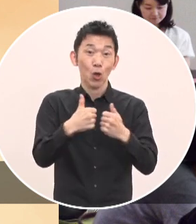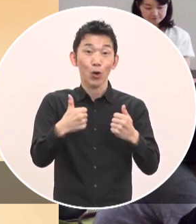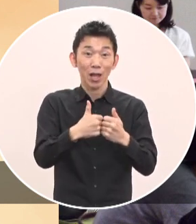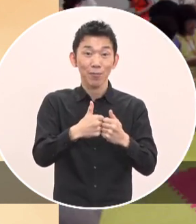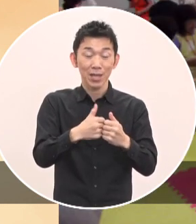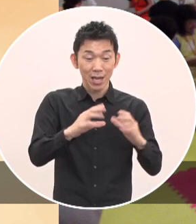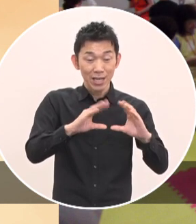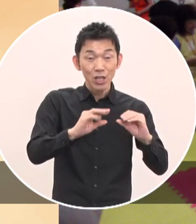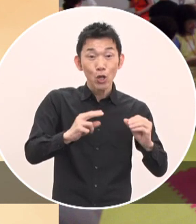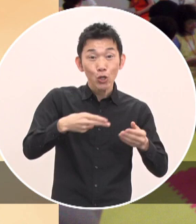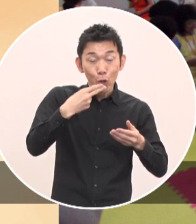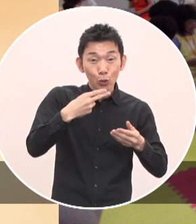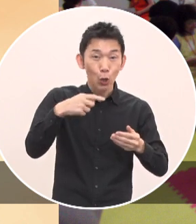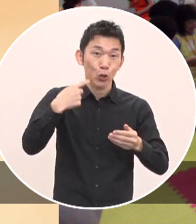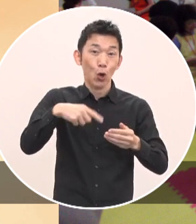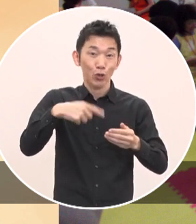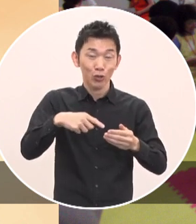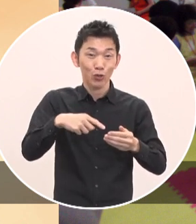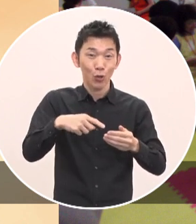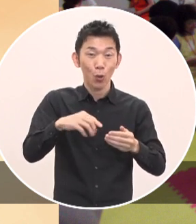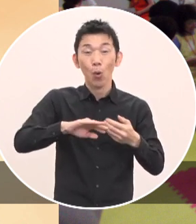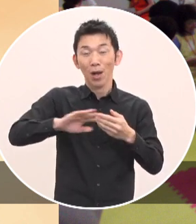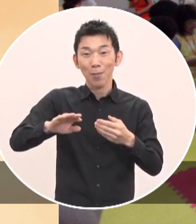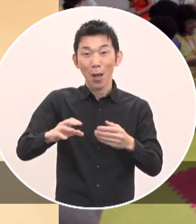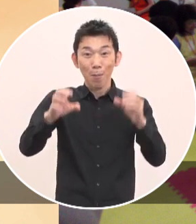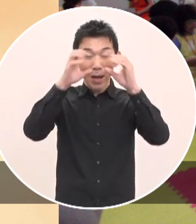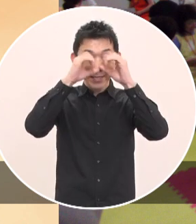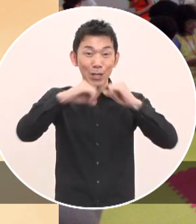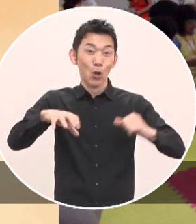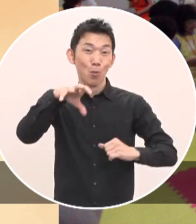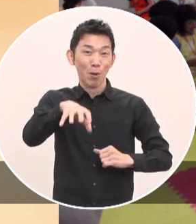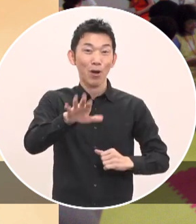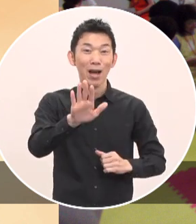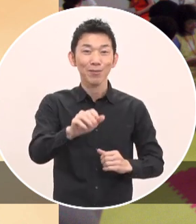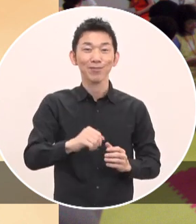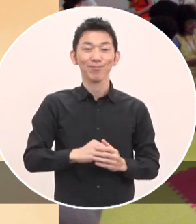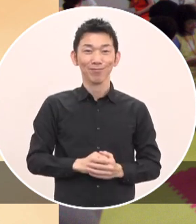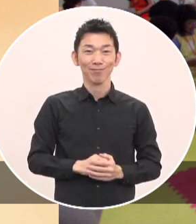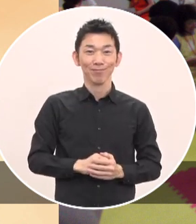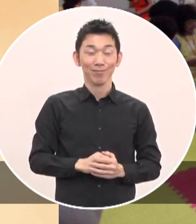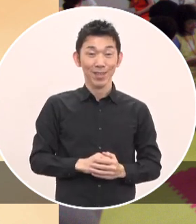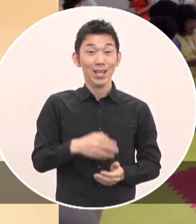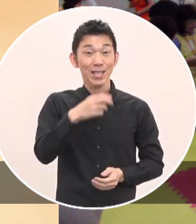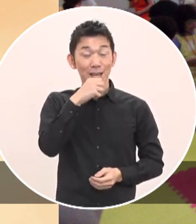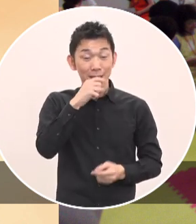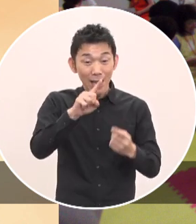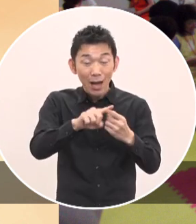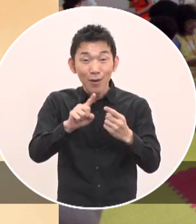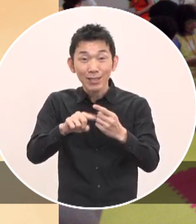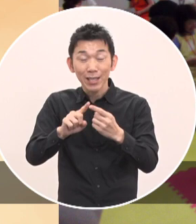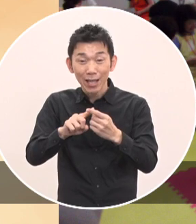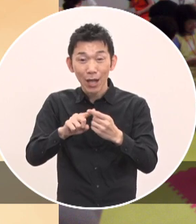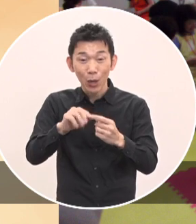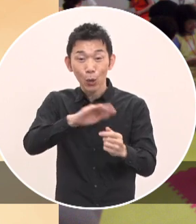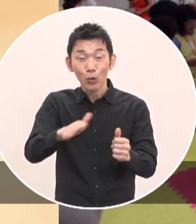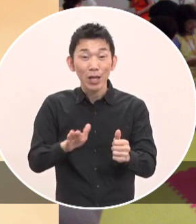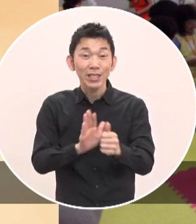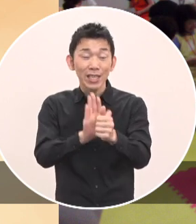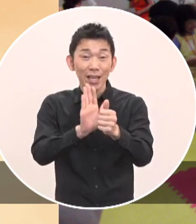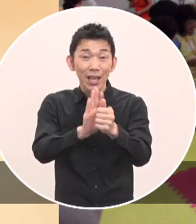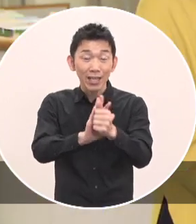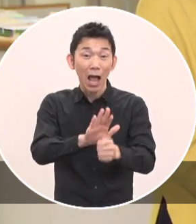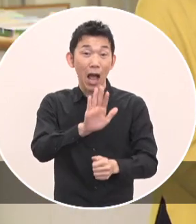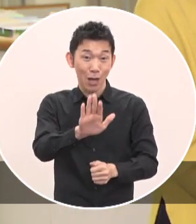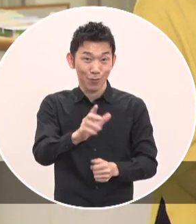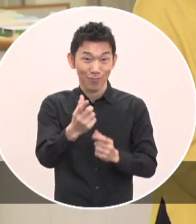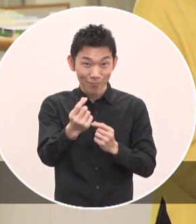留職の教室のほかにこのパンダ広場がありますそれぞれの時期にいろいろな形で子育て支援が行われているの